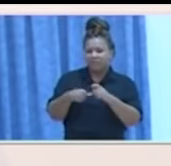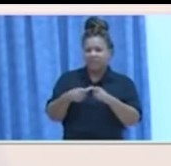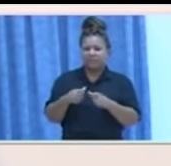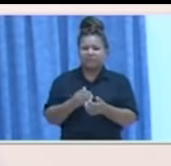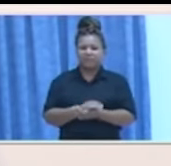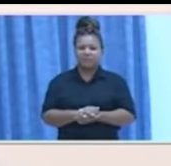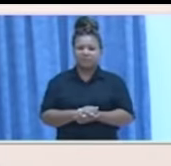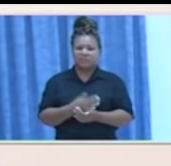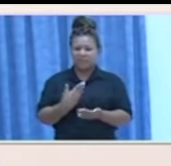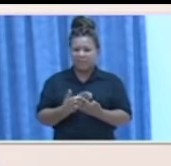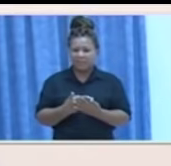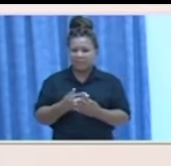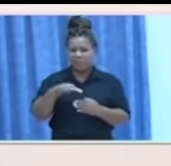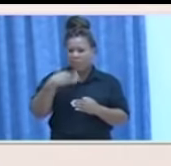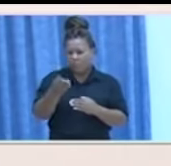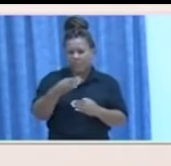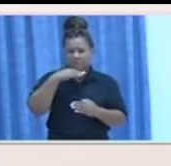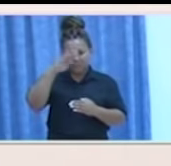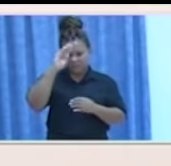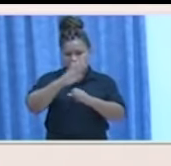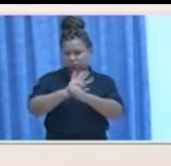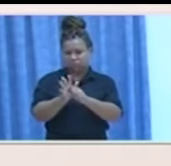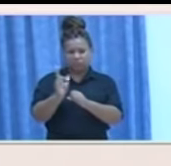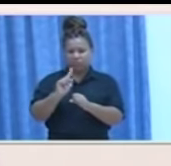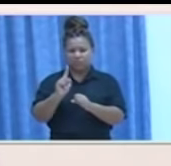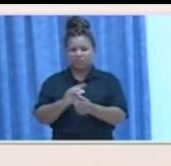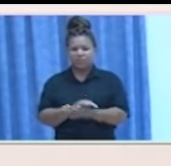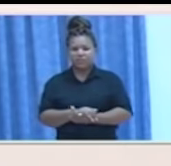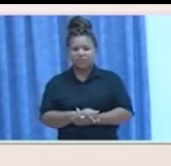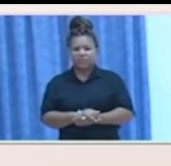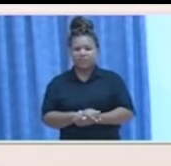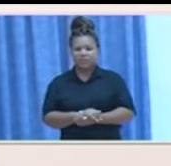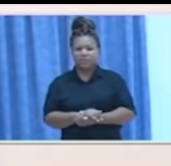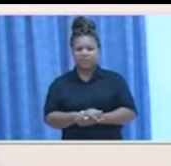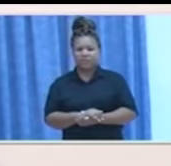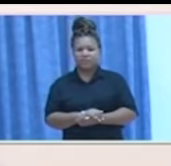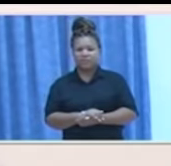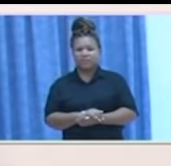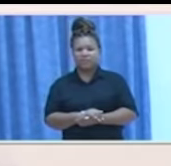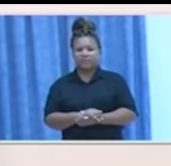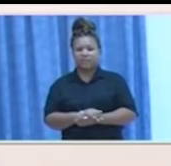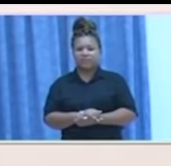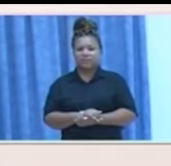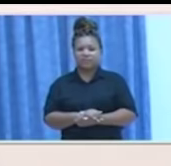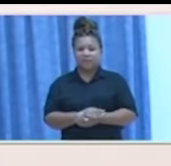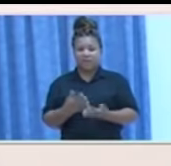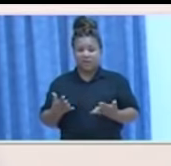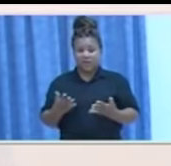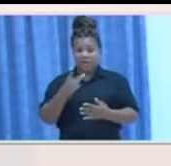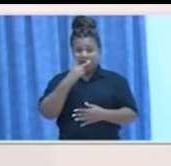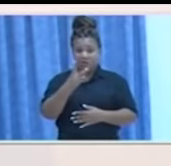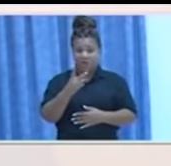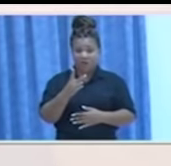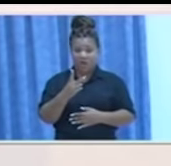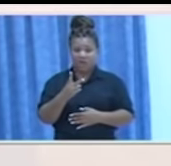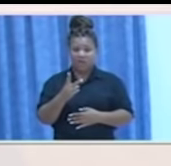COVID. Nous pouvons faire une démarche pour emmener tout dans la quarantaine de présent, à cause de notre place présent. Il